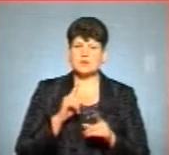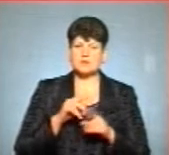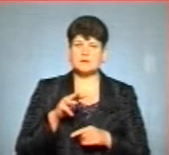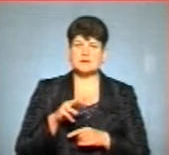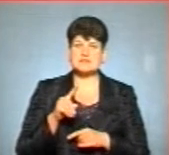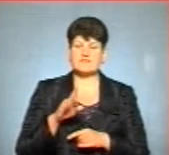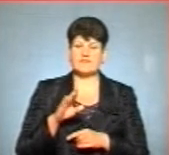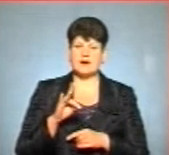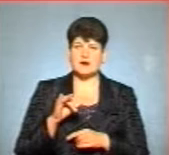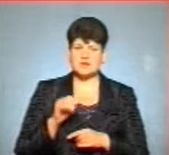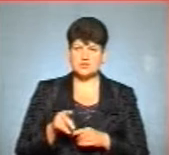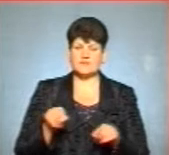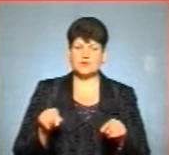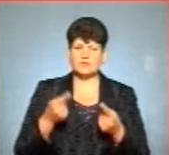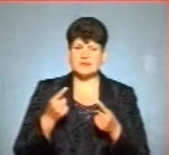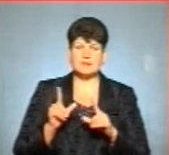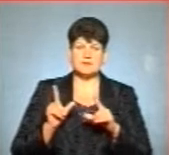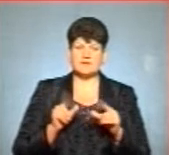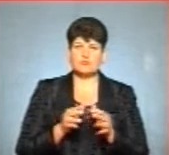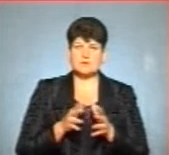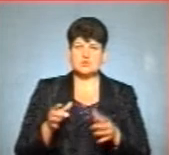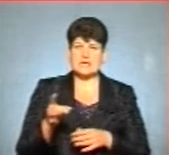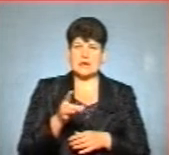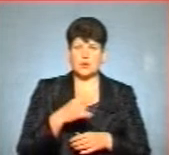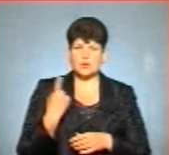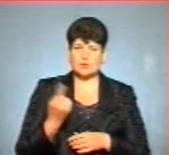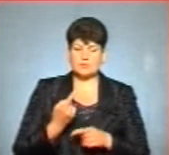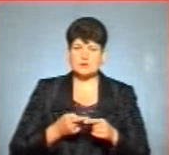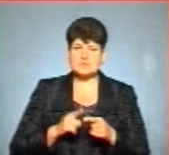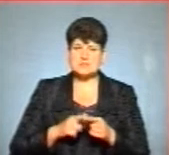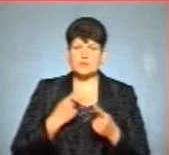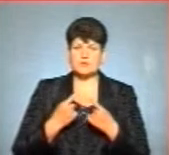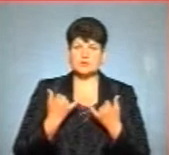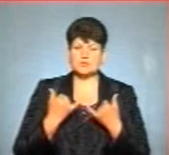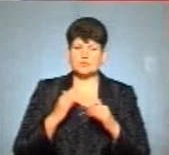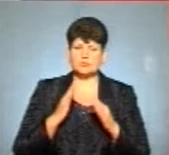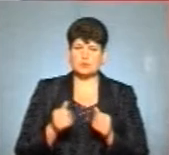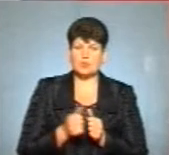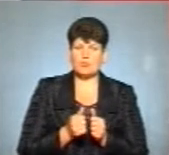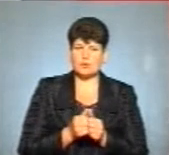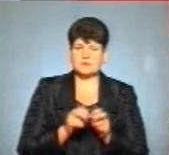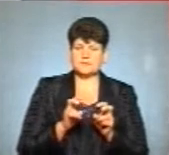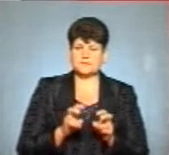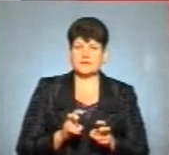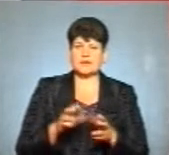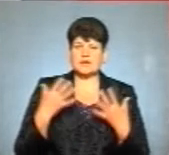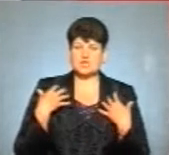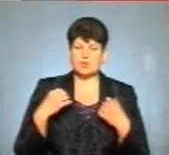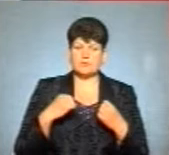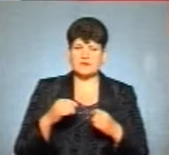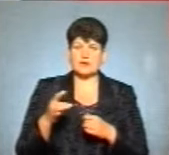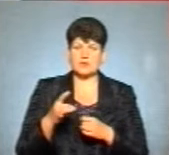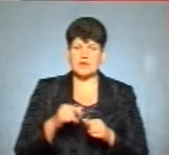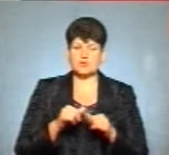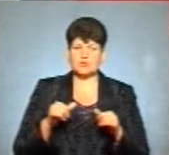Зварич. Відновили перевезення і у більшості районів області. Про це говоритимемо сьогодні. Поряд зі мною начальник управління регіонального